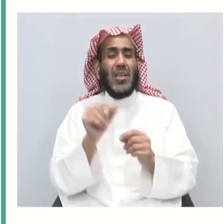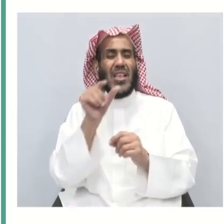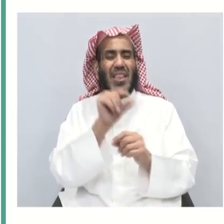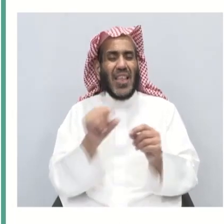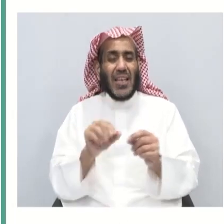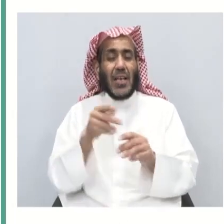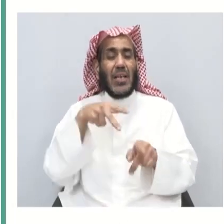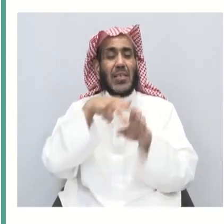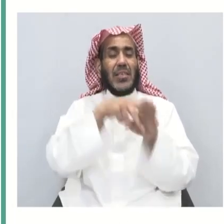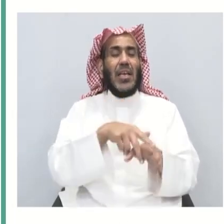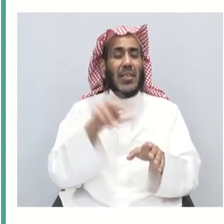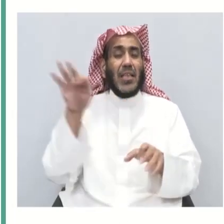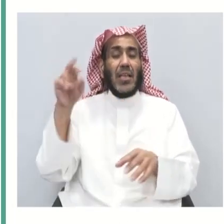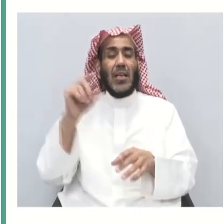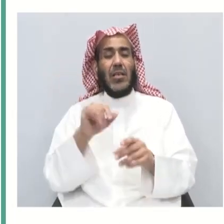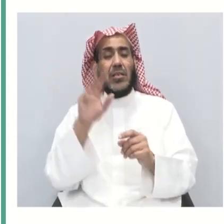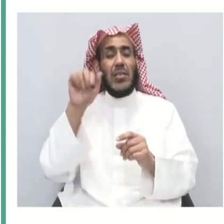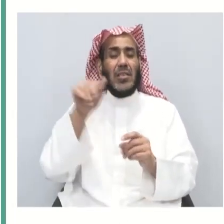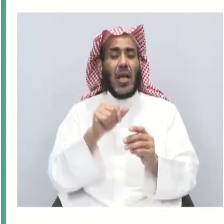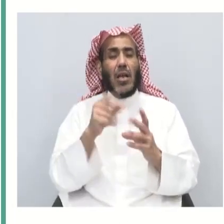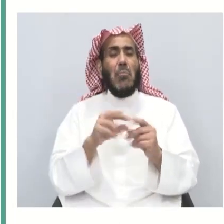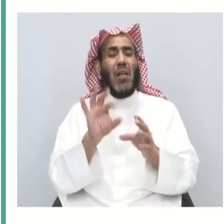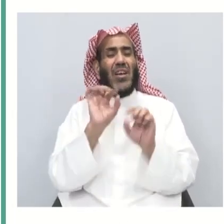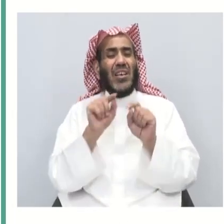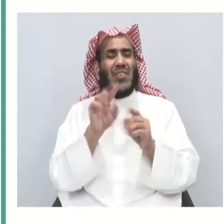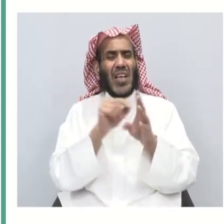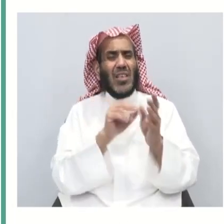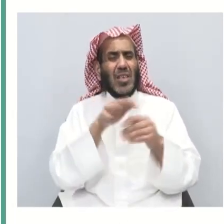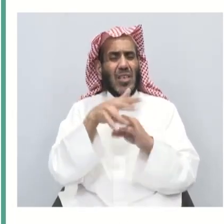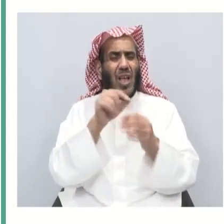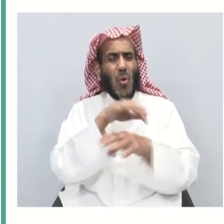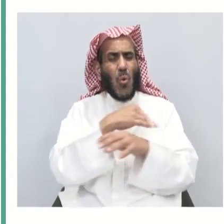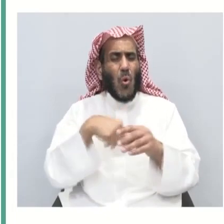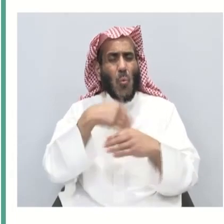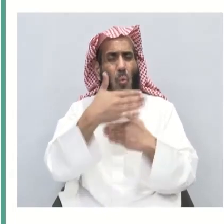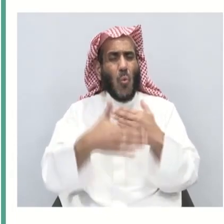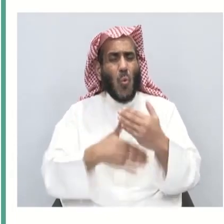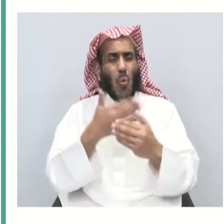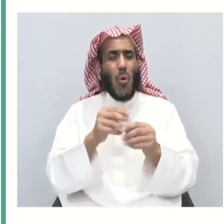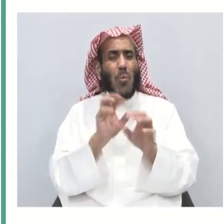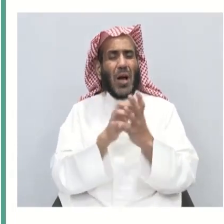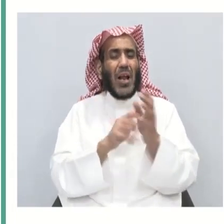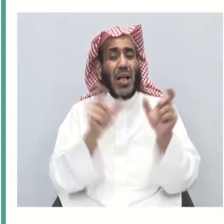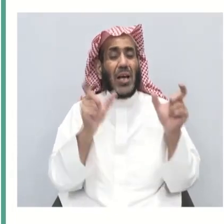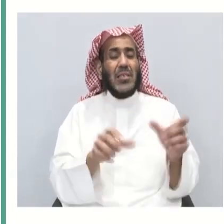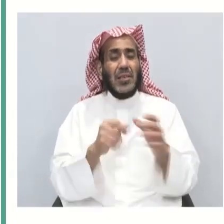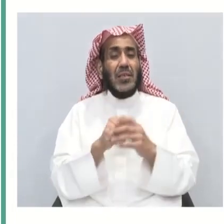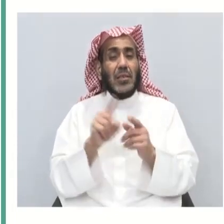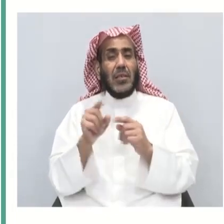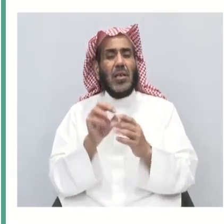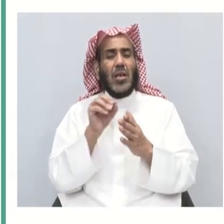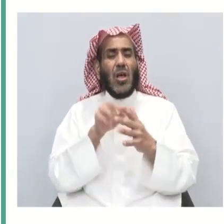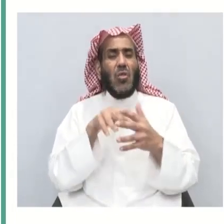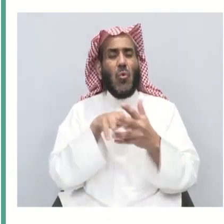الحصان. ما الفتحات الصغيرة الموجودة على سطح الورقة ومحاطة بخلايا حارسة؟ نعم، هي